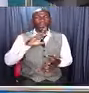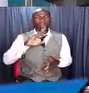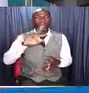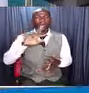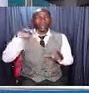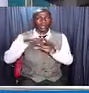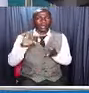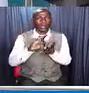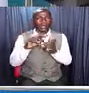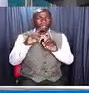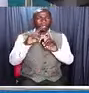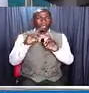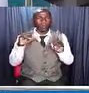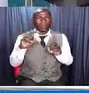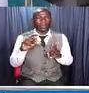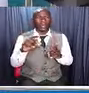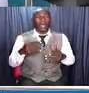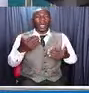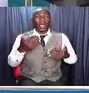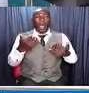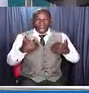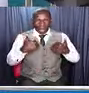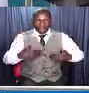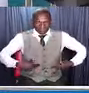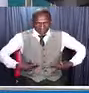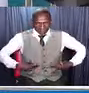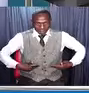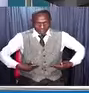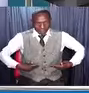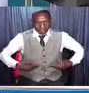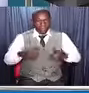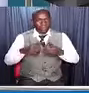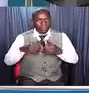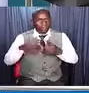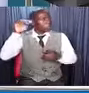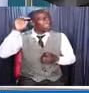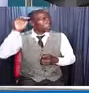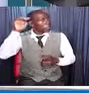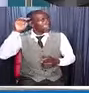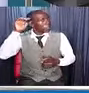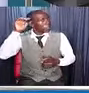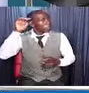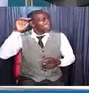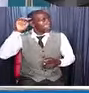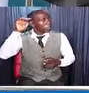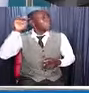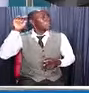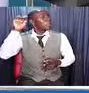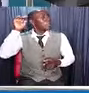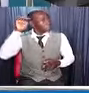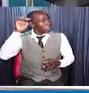ndani ya neno. Are in the word. Kwa hivyo uwe na njaa. Therefore have the hunger. Na kule kusikiliza. And listening.